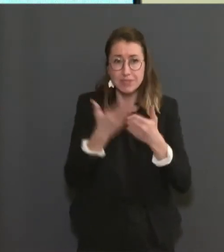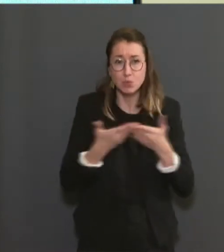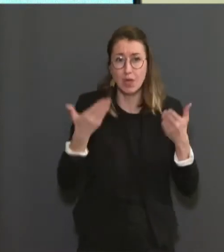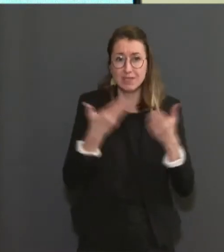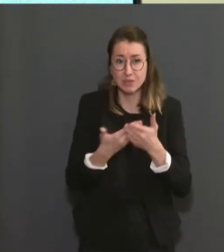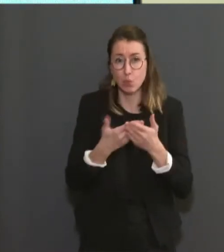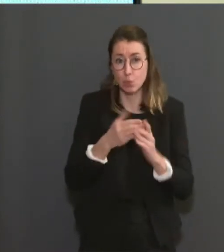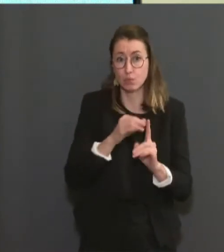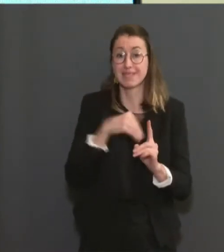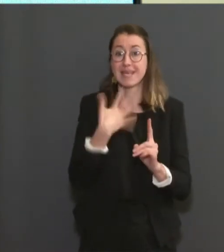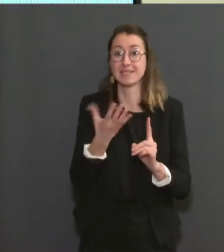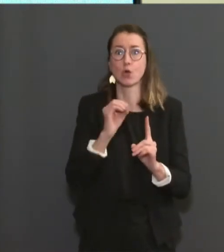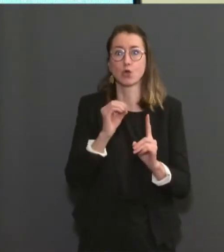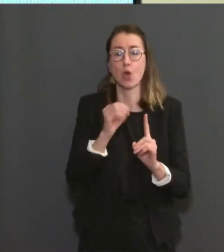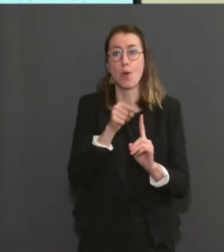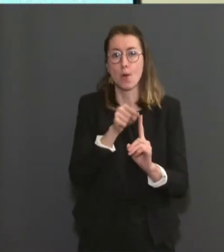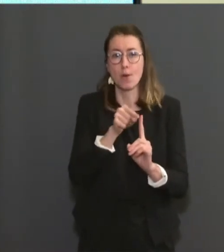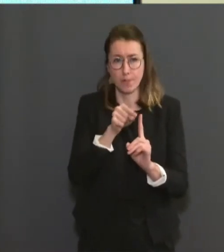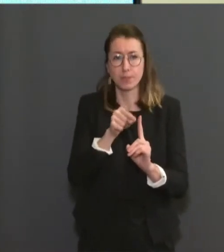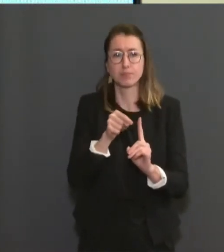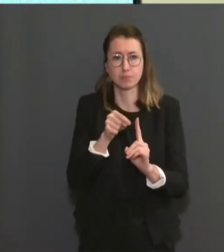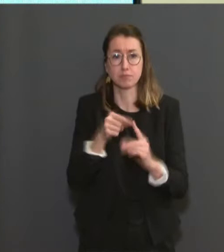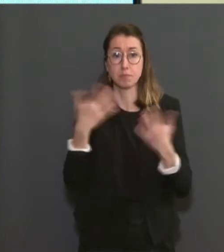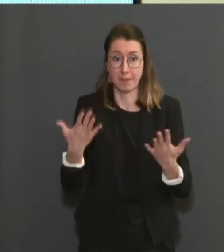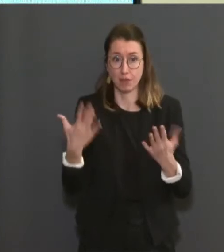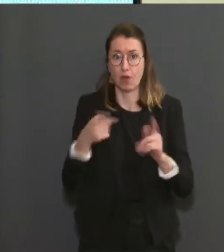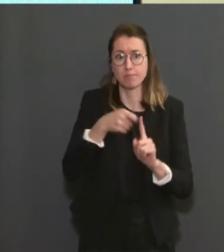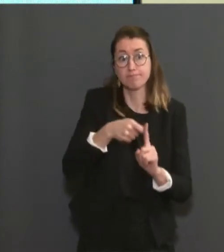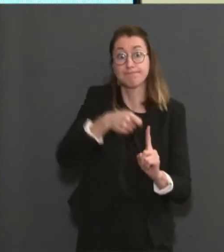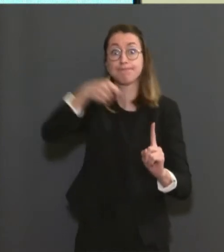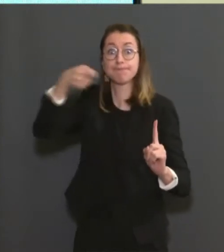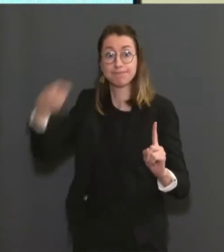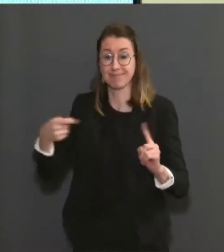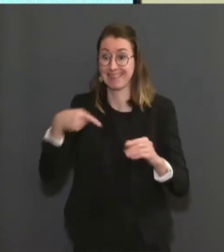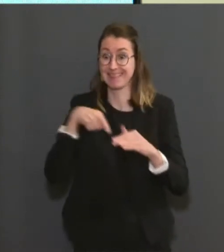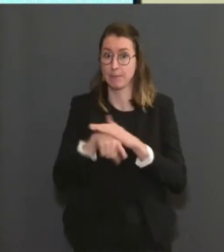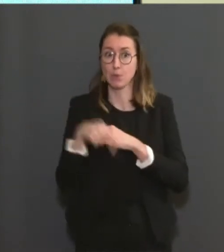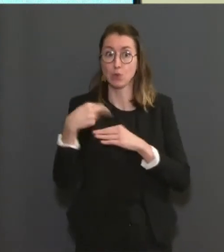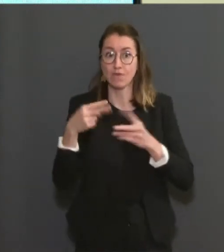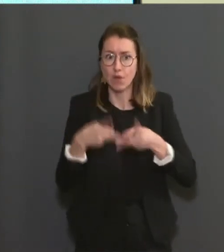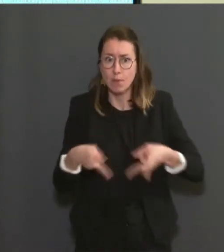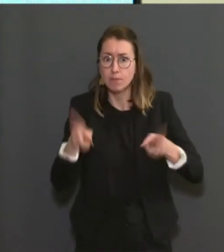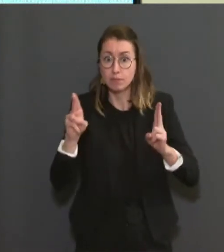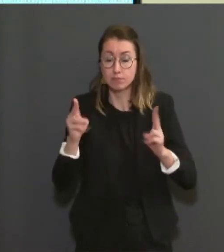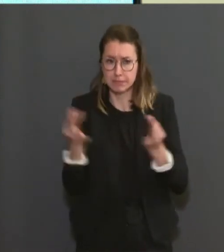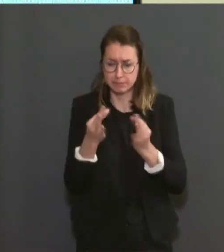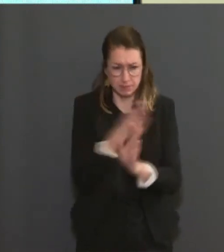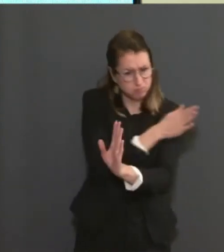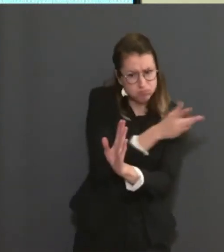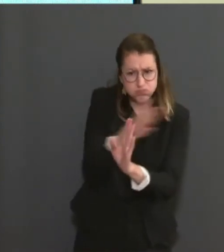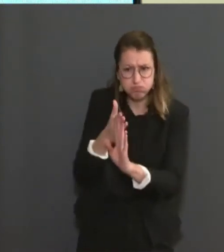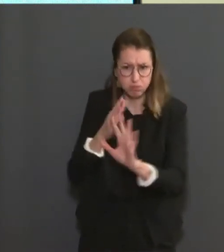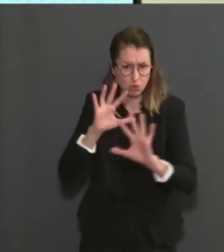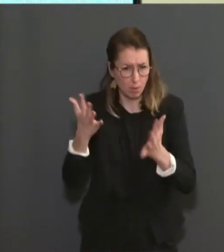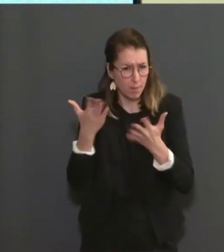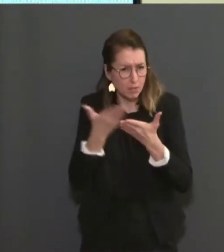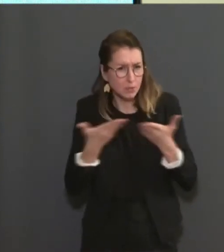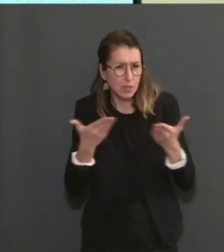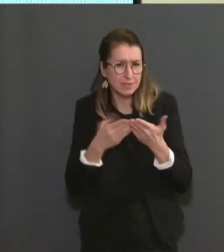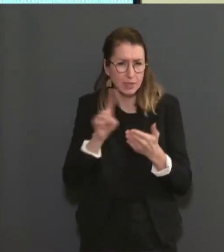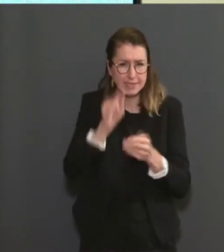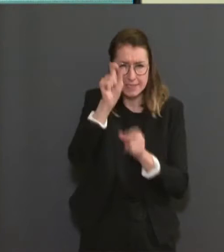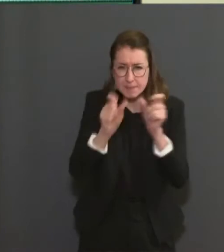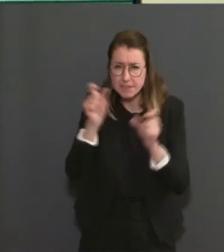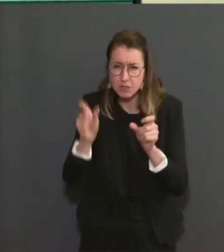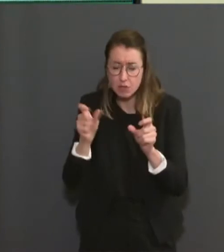plus loin, qui vont jusqu'à effectivement début novembre. Que peut-on dire? Eh bien, on peut dire que globalement, la situation n'a pas beaucoup changé